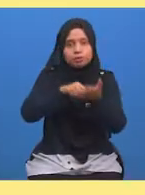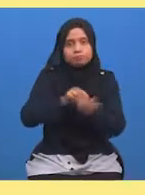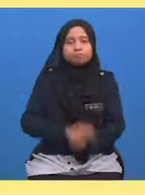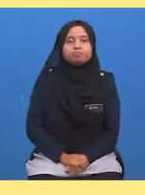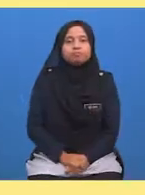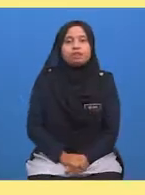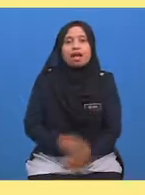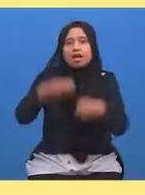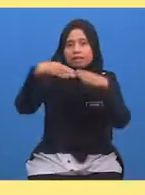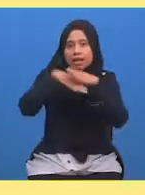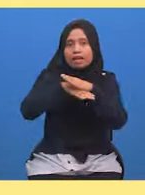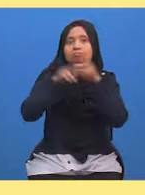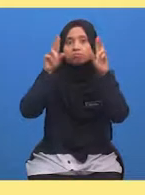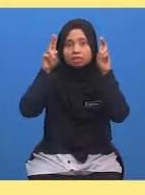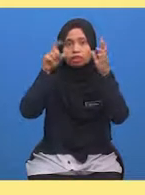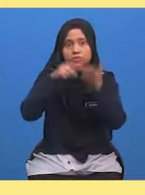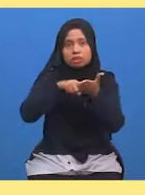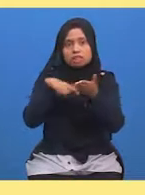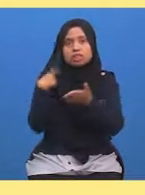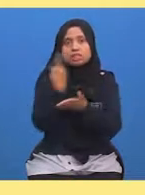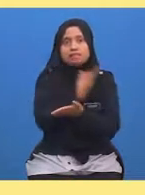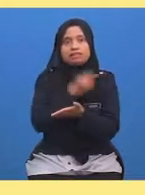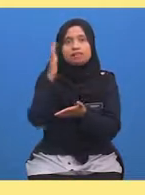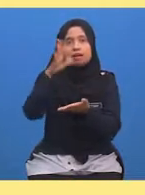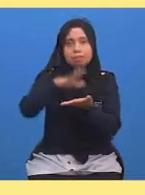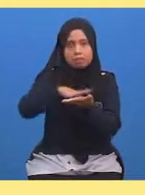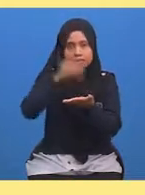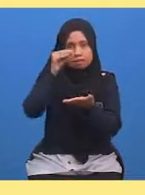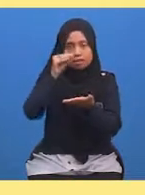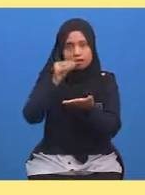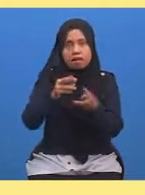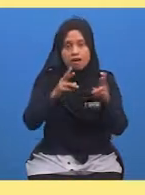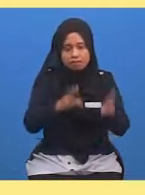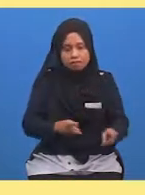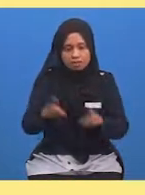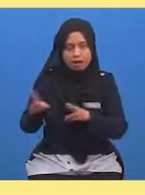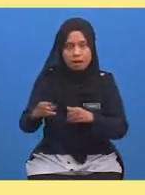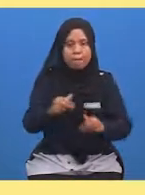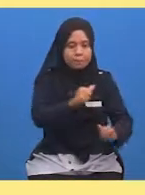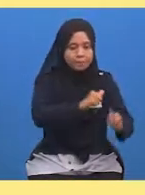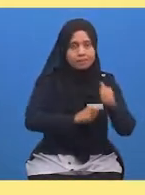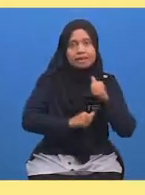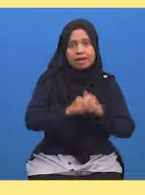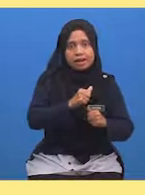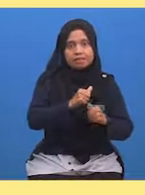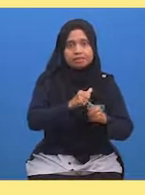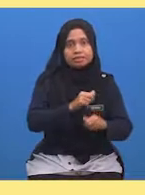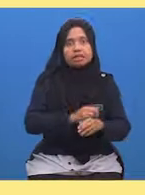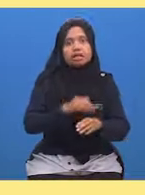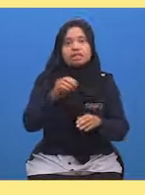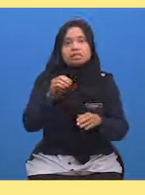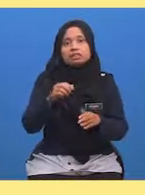Di dalam bab ini, kita akan belajar tentang rancangan perniagaan,